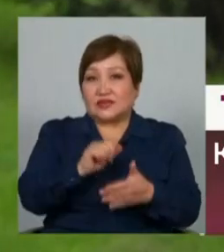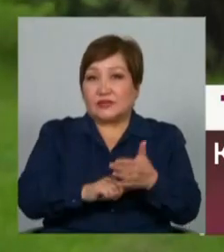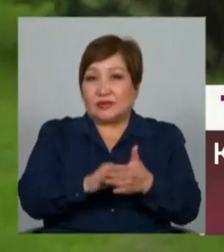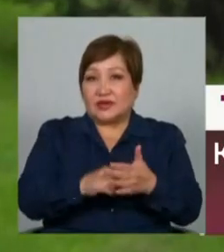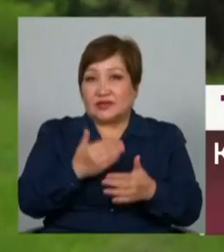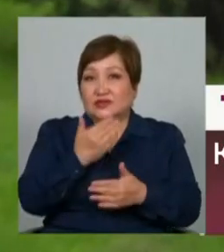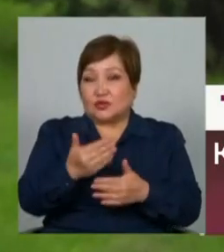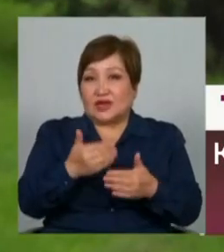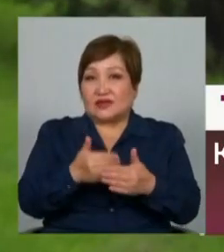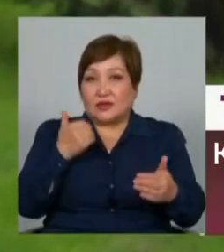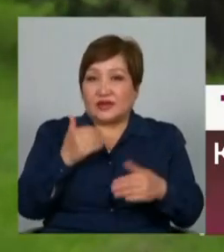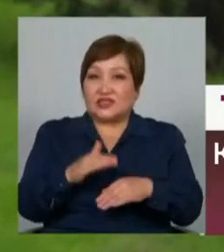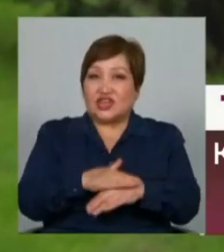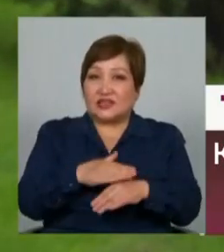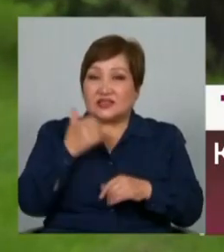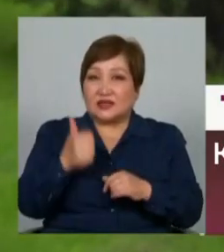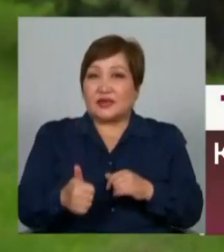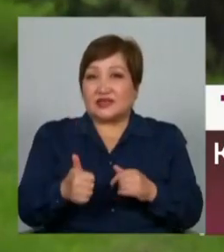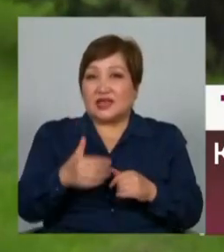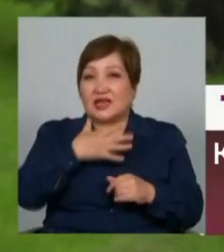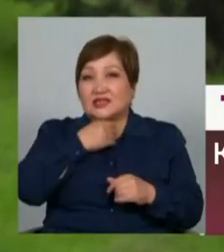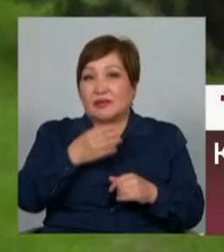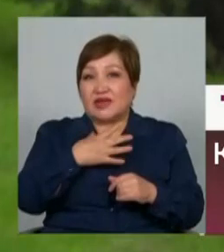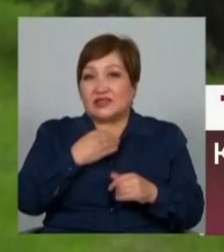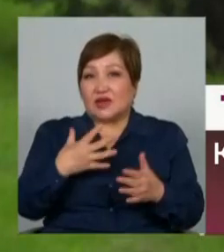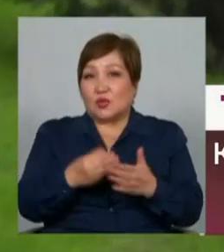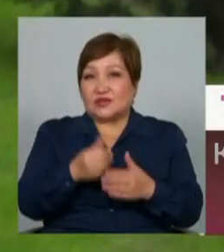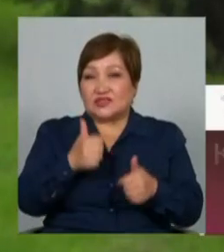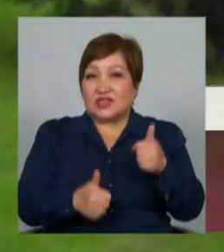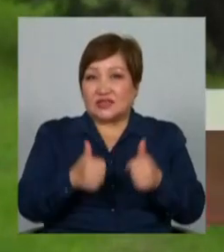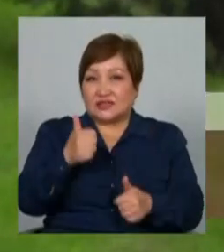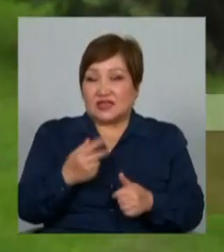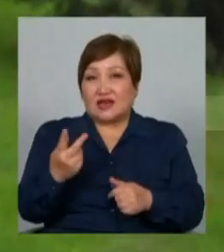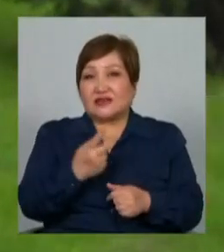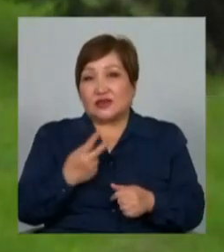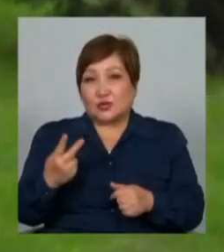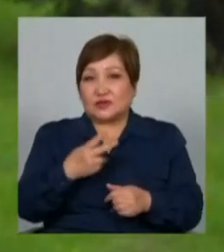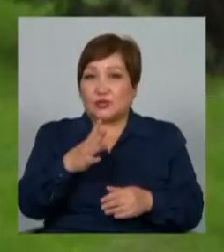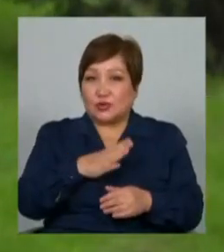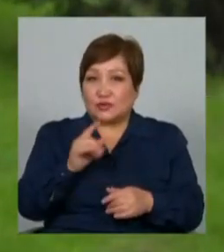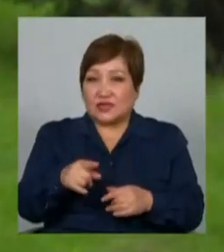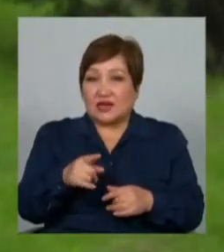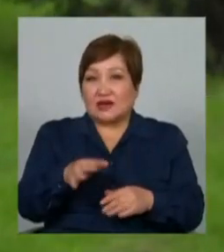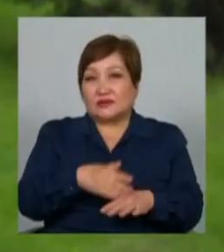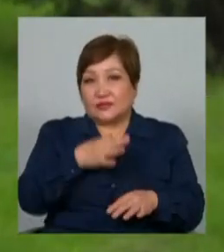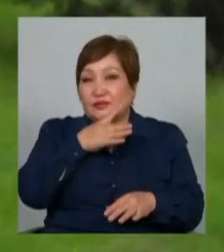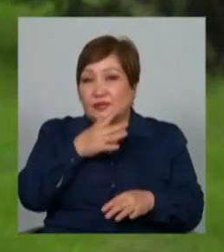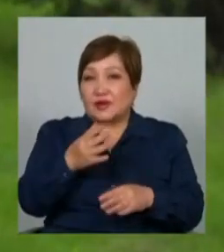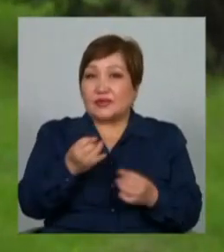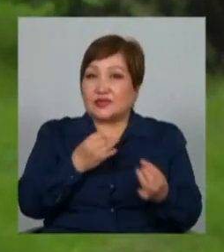ғана жақсылықпен Семейде өзінің жарысында болып екеуміз сол жерде біраз сұхбаттасып, сонда